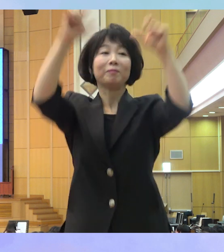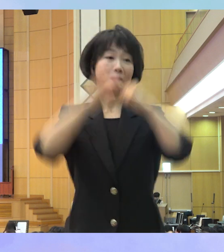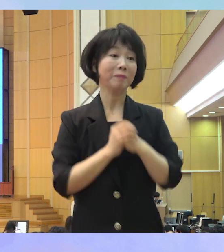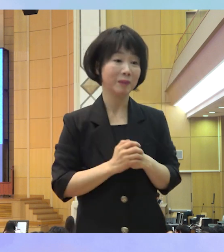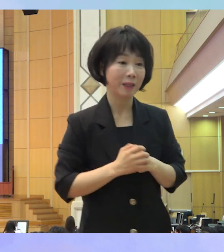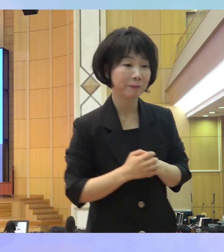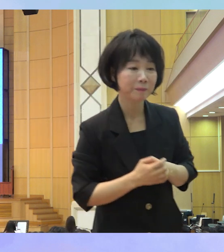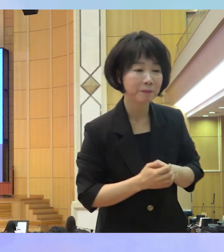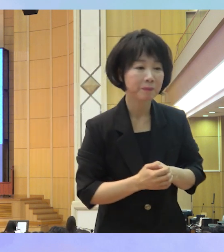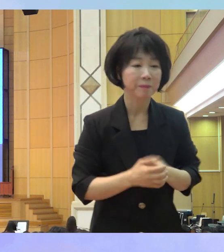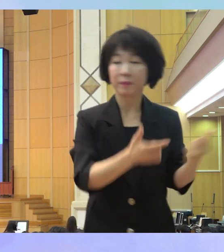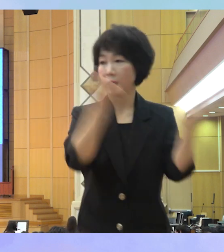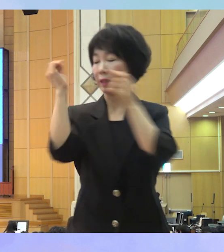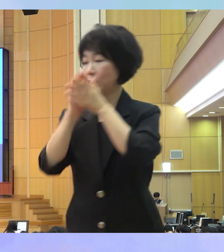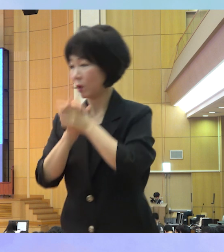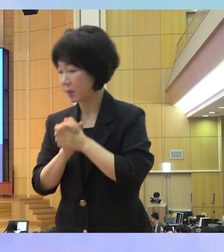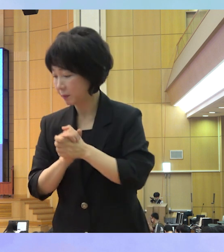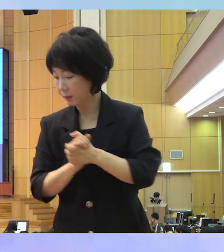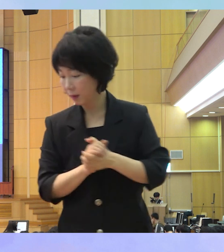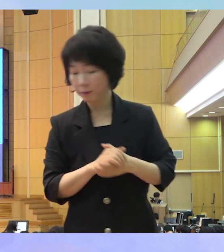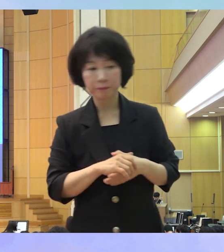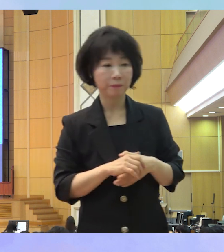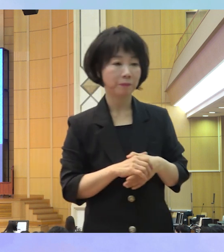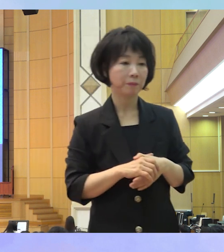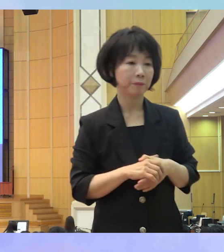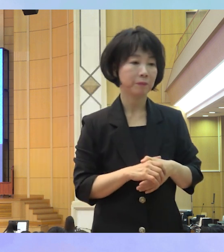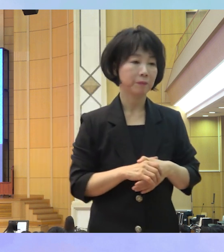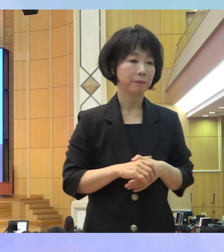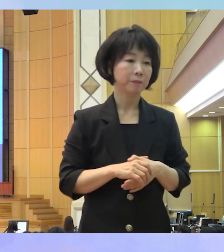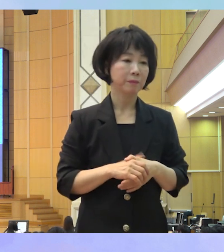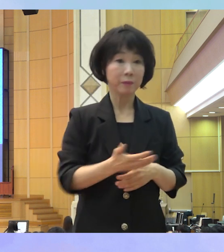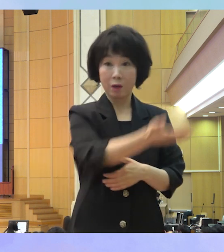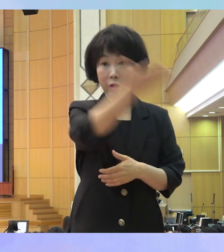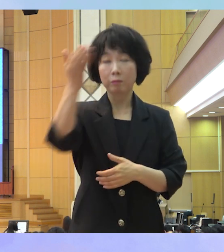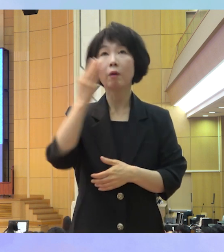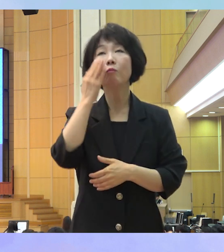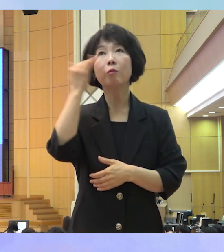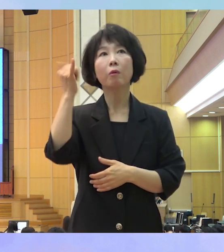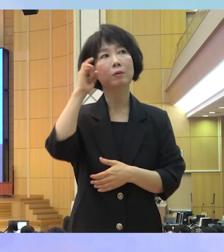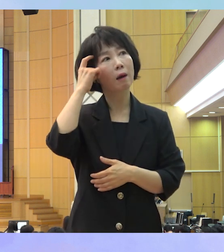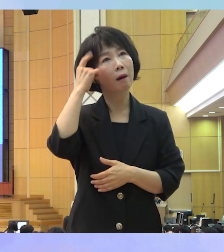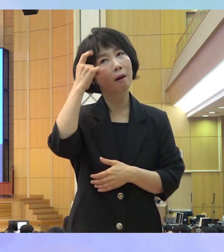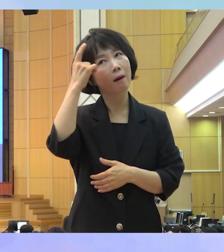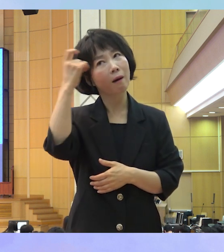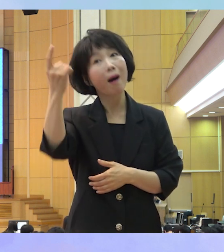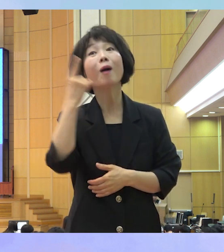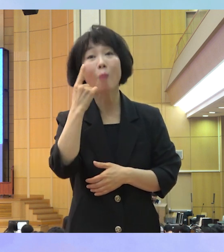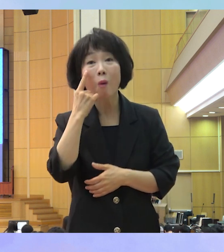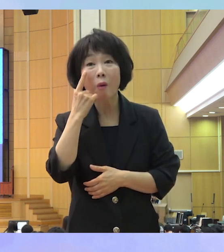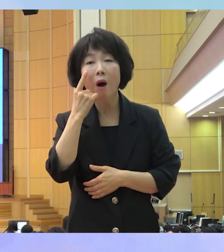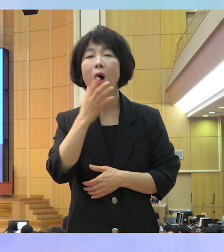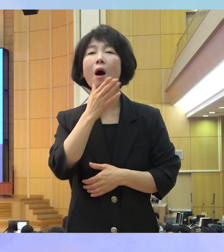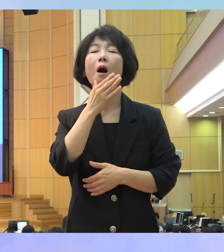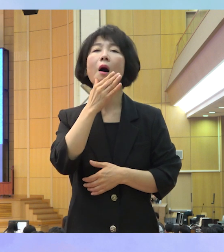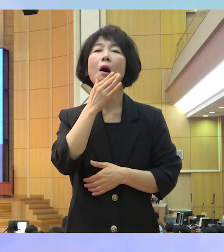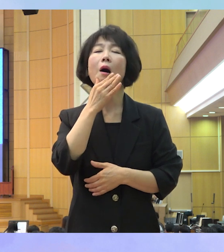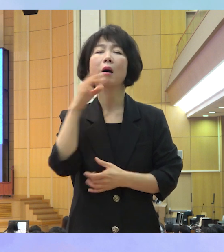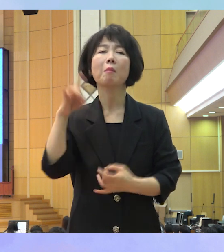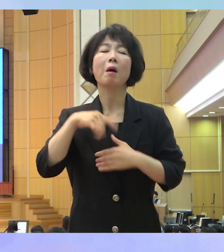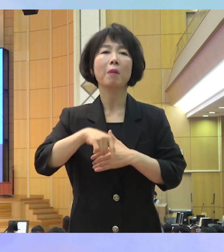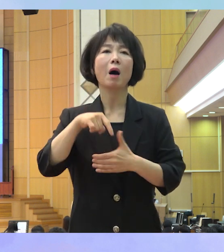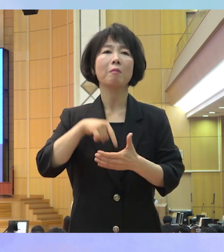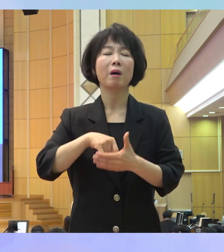다 같이 기도하시겠습니다. 기도하실 때 우리 부모님들을 생각하면서 부모님께 참 우리가 감사해야 되는구나.